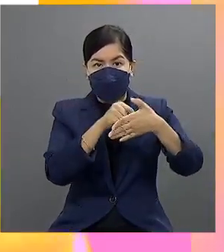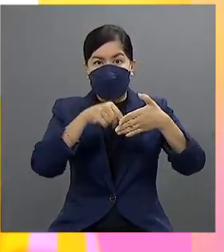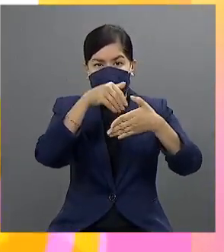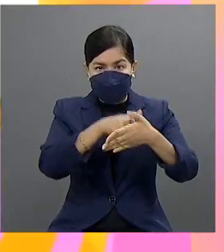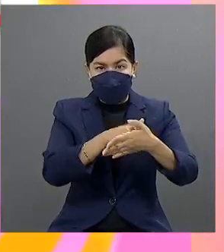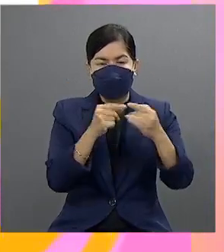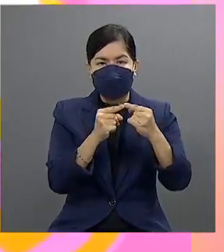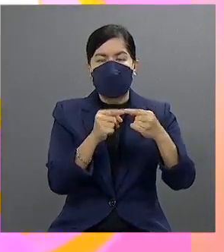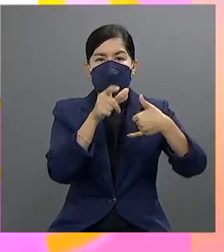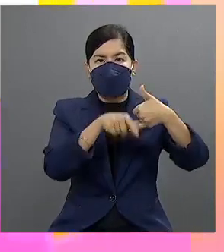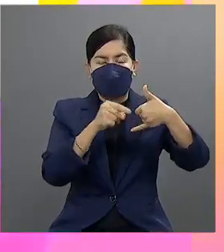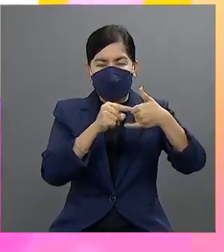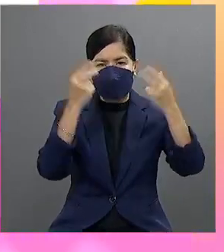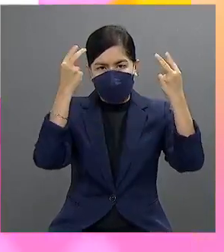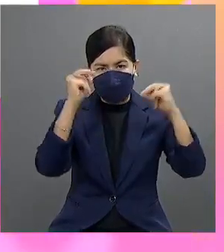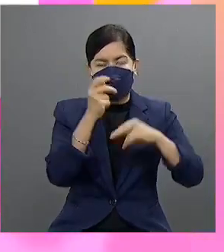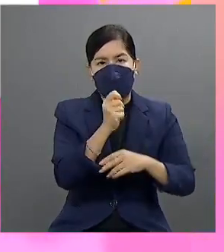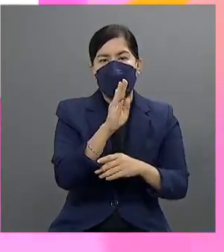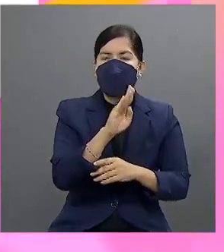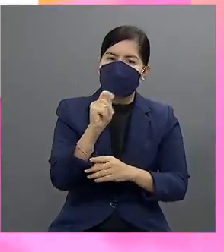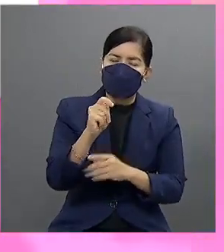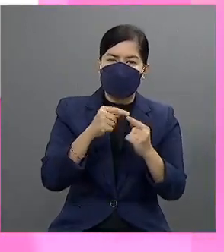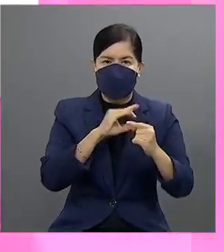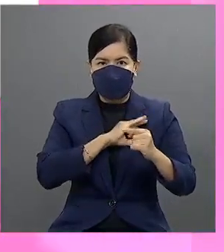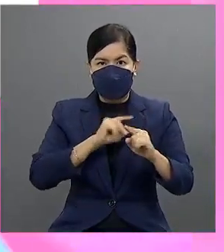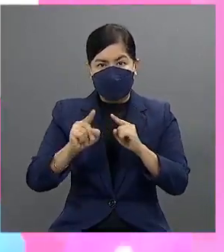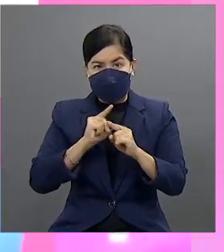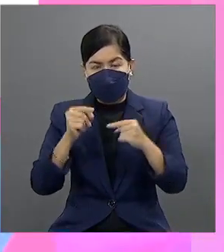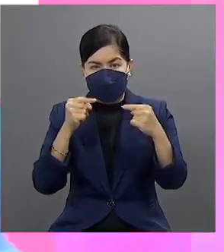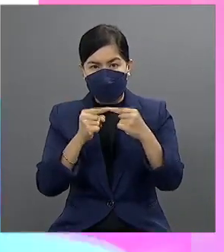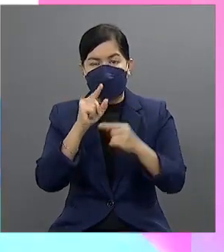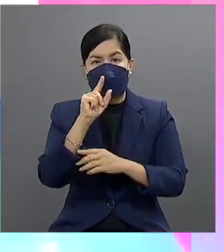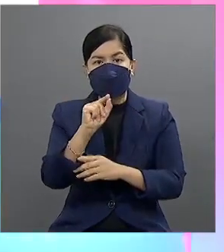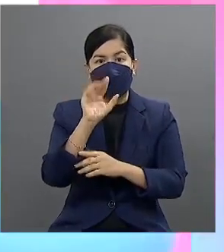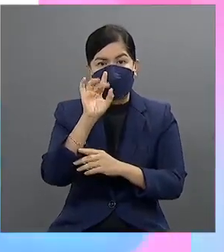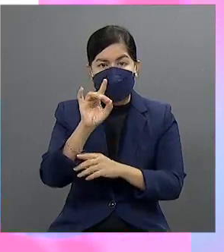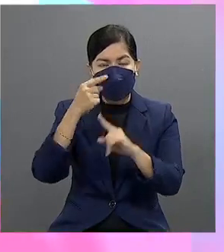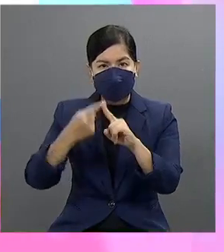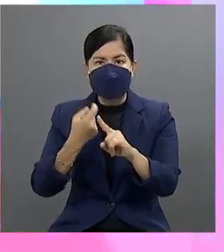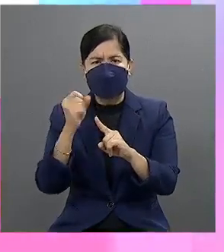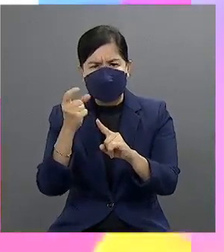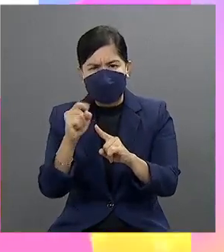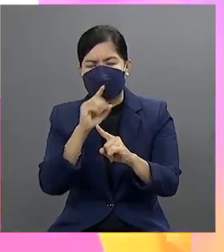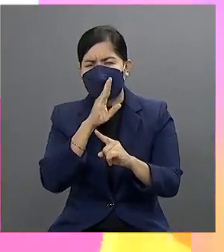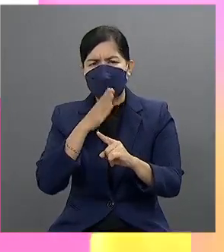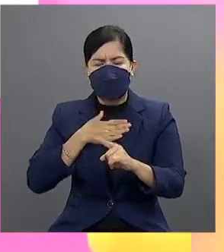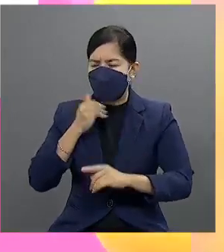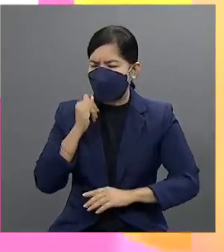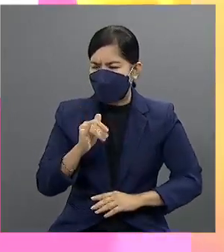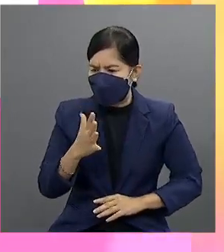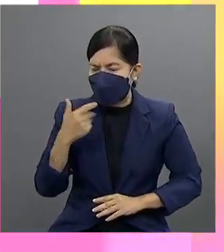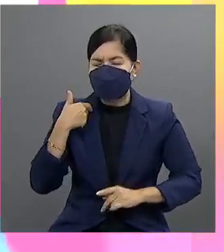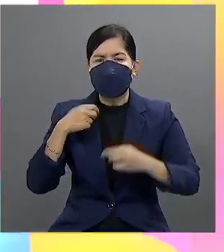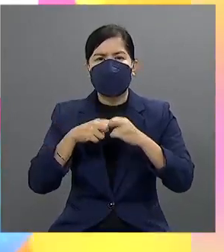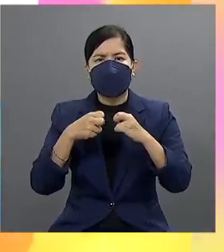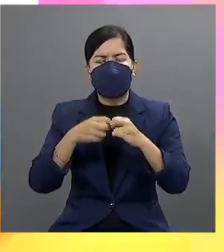พฤศจิกายน2564ไม่สามารถไปใช้สิทธิ์เลือกตั้งได้เนื่องจากมีเหตุจำเป็นท่านสามารถแจ้งเหตุก่